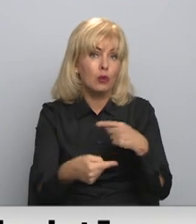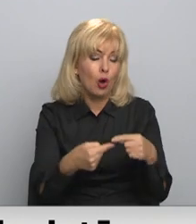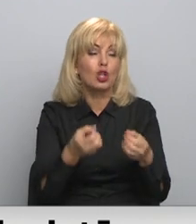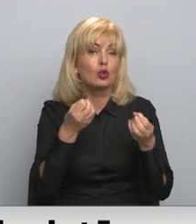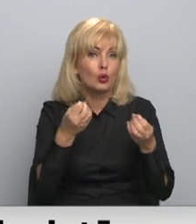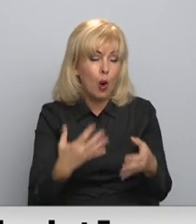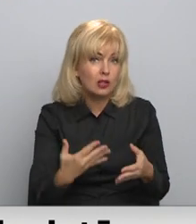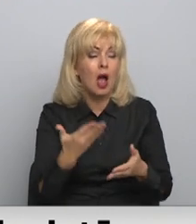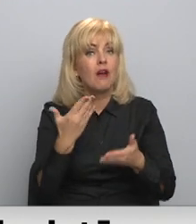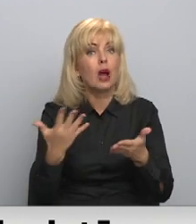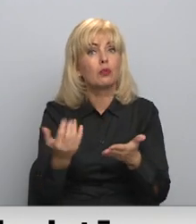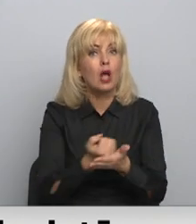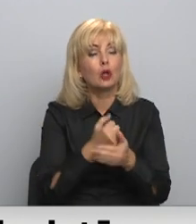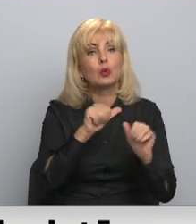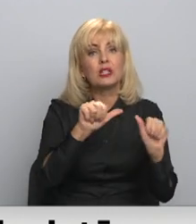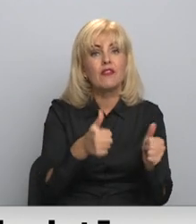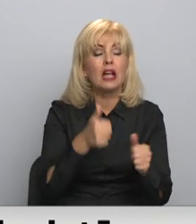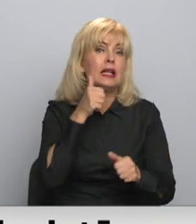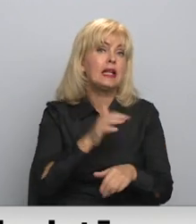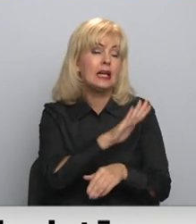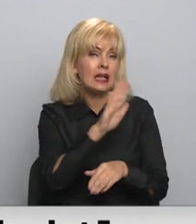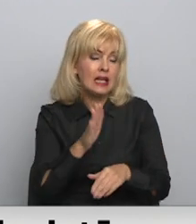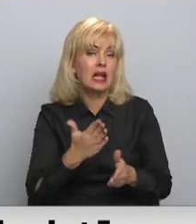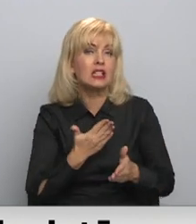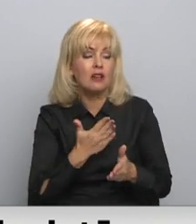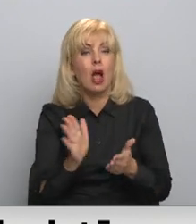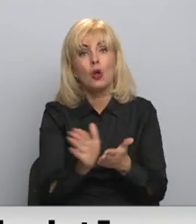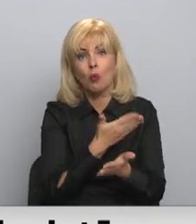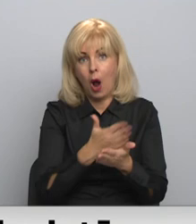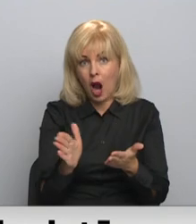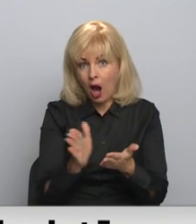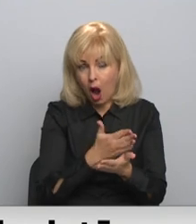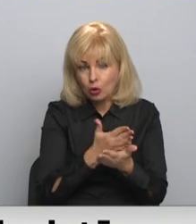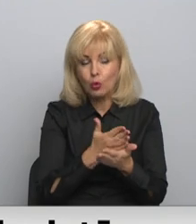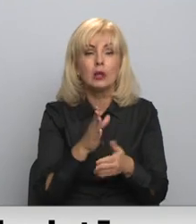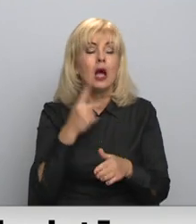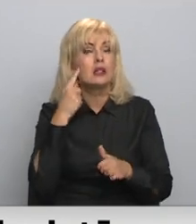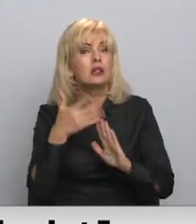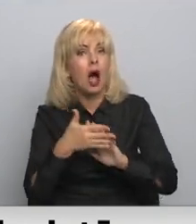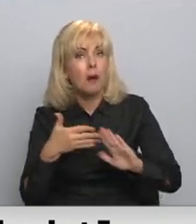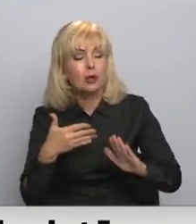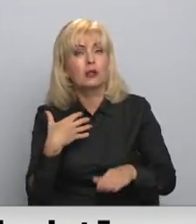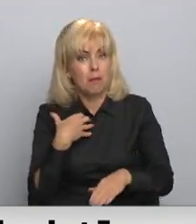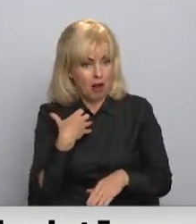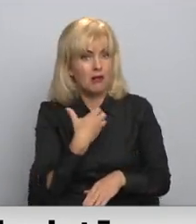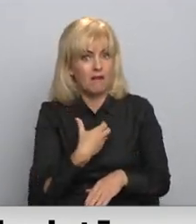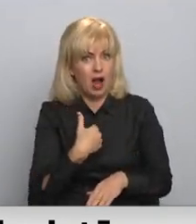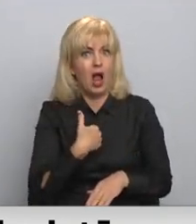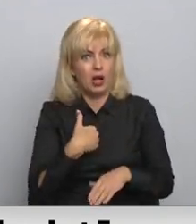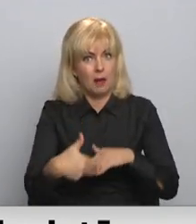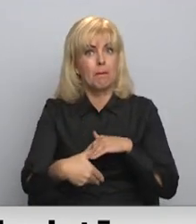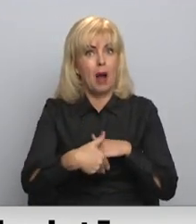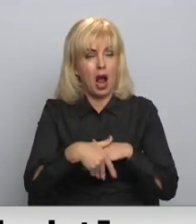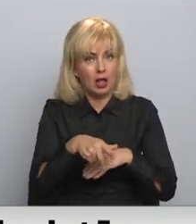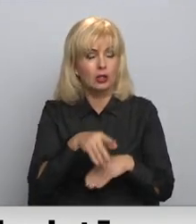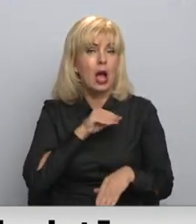secināt, varbūt atrast tos mehānismus, kā ikdienas dzīvē spēja labāk tikt galā, vai arī otrādāk saprast, ka patiešām man vajag palīdzību.